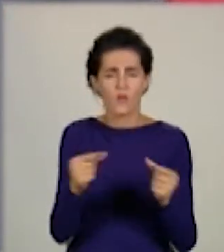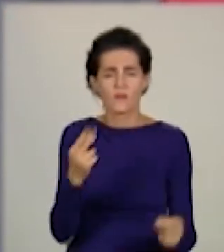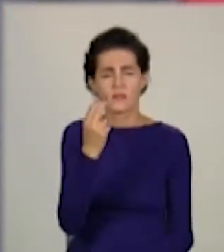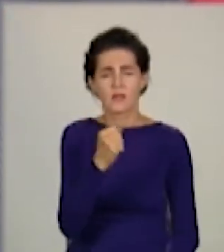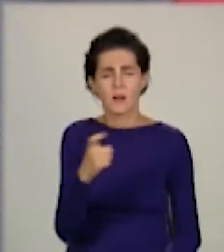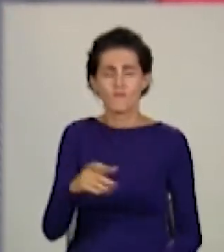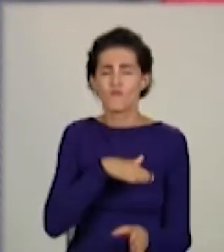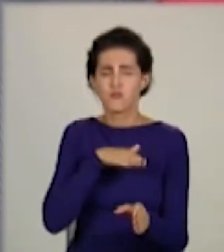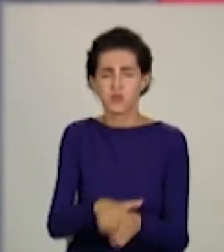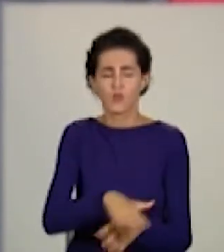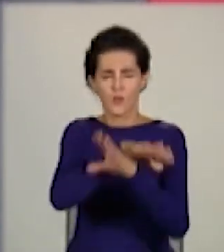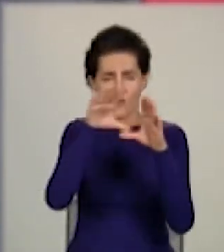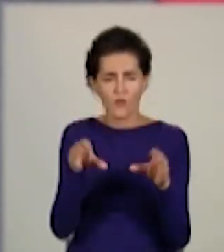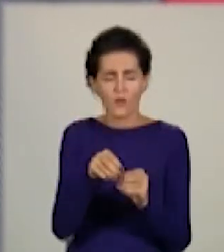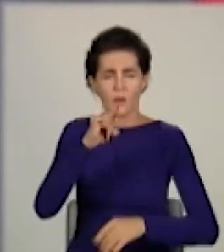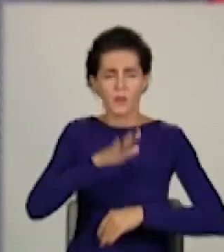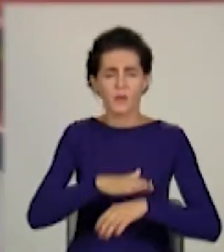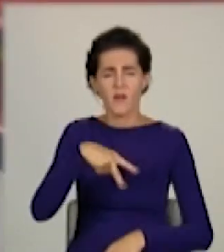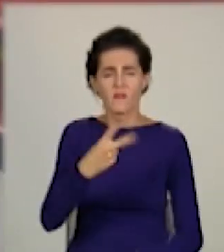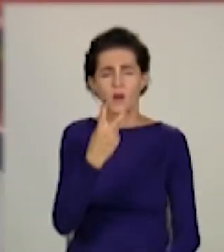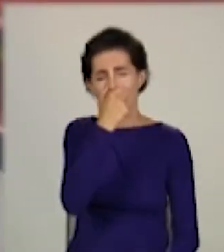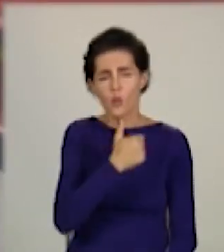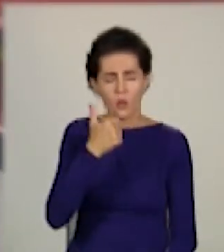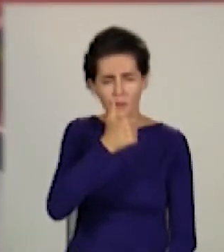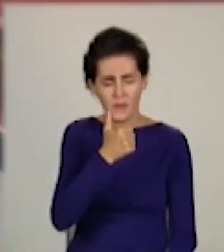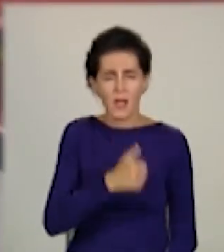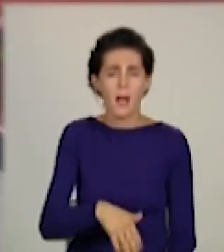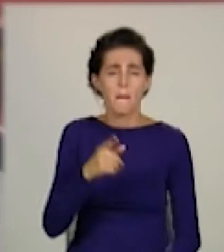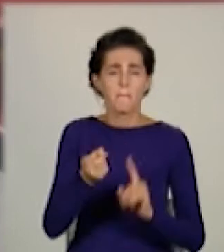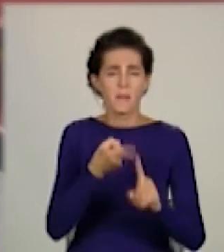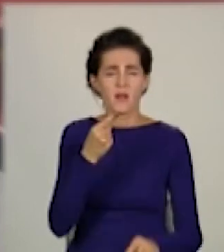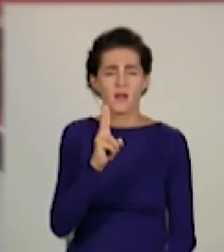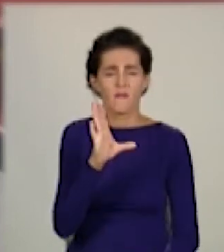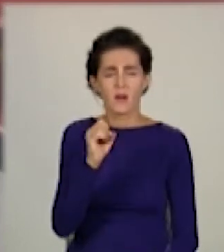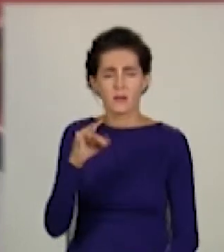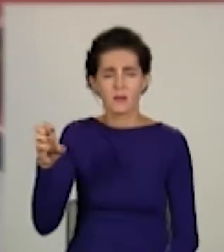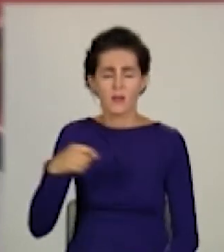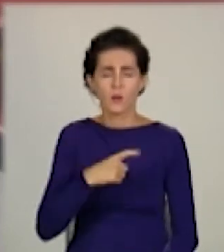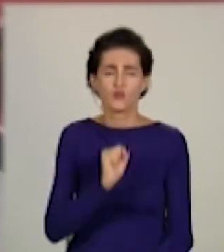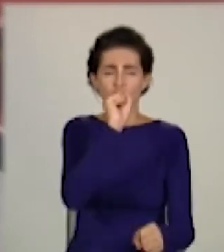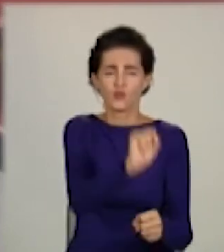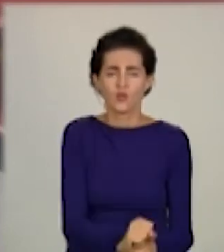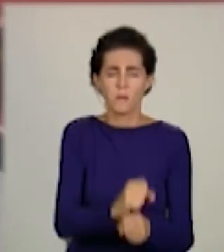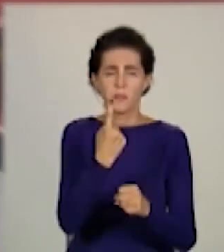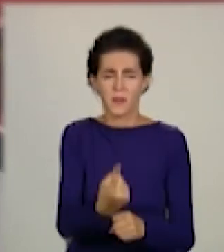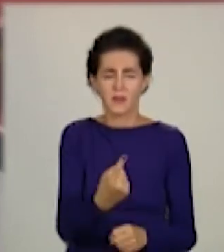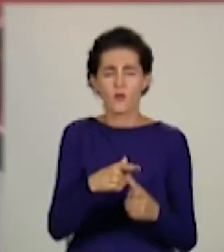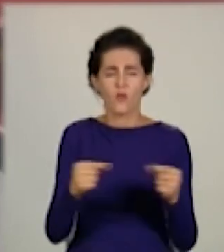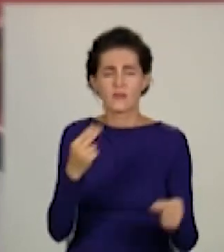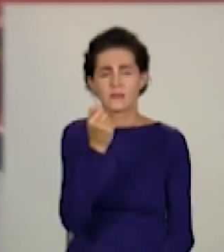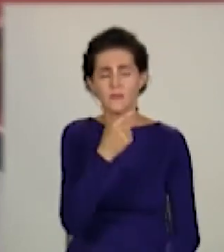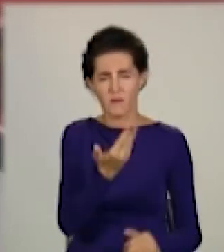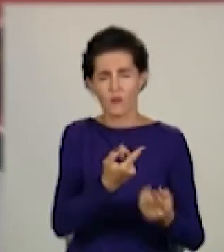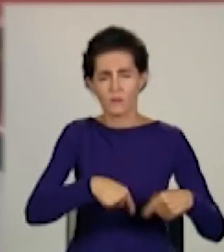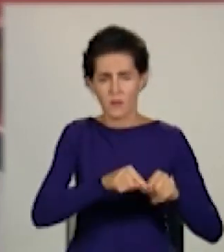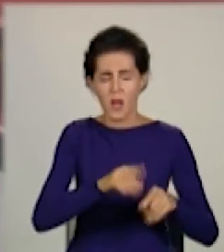Повністю реконструкція буде завершена в 2022 році. Спочатку ми в першому кварталі встановлюємо перший конвертер на реконструкцію, а потім,